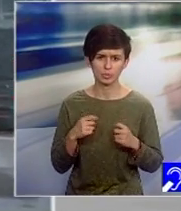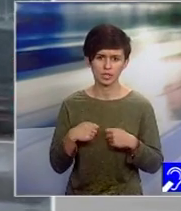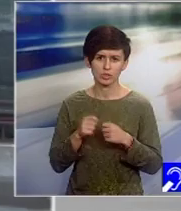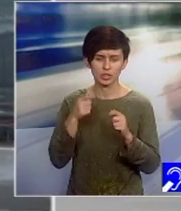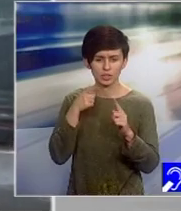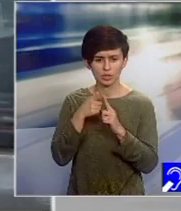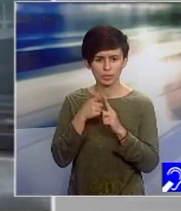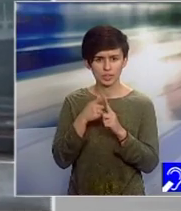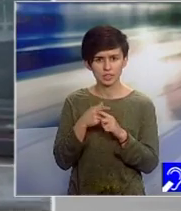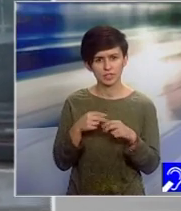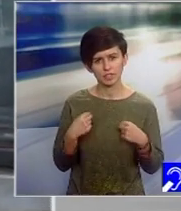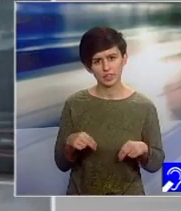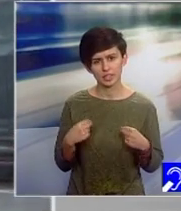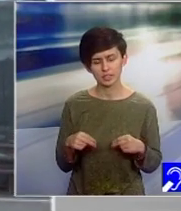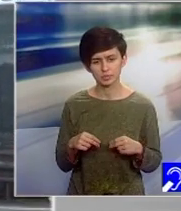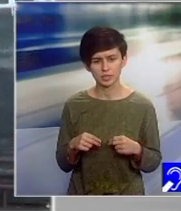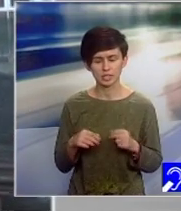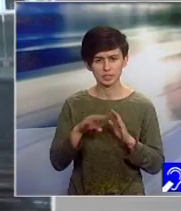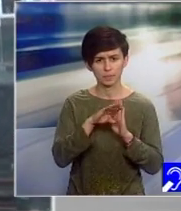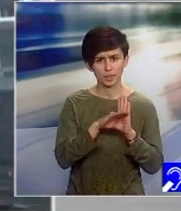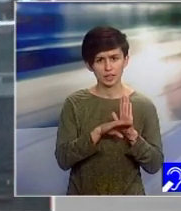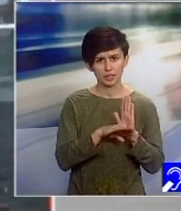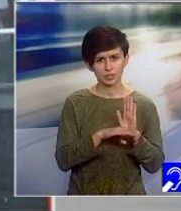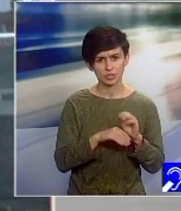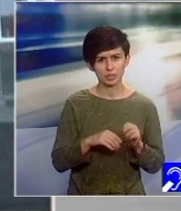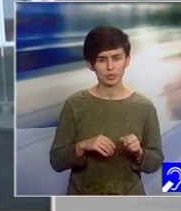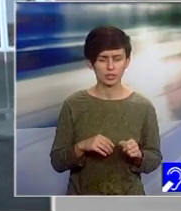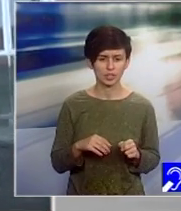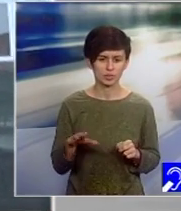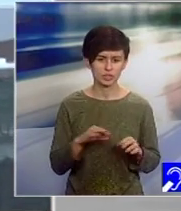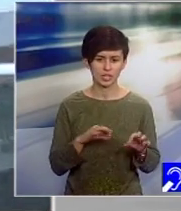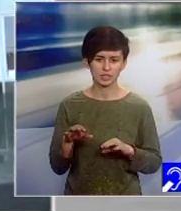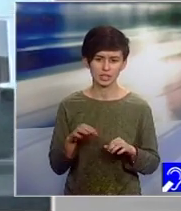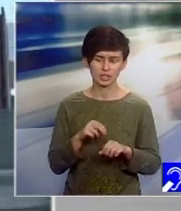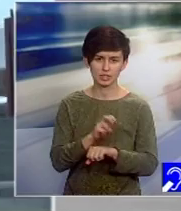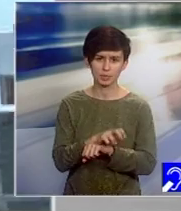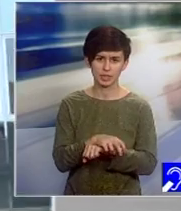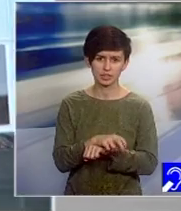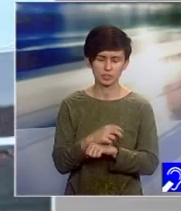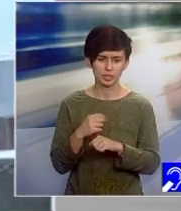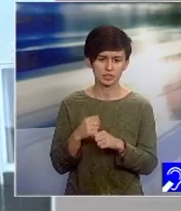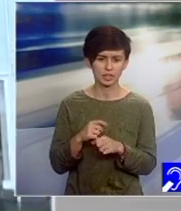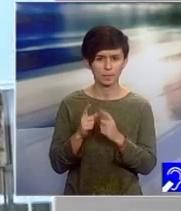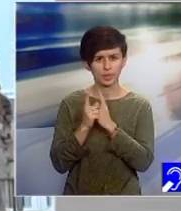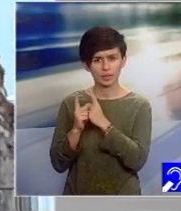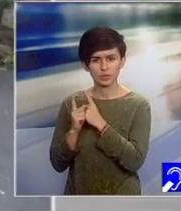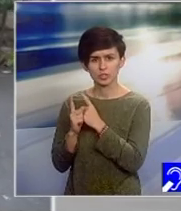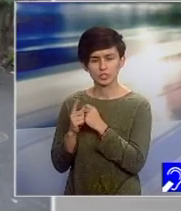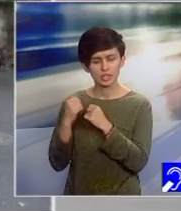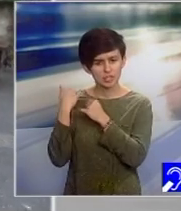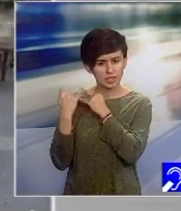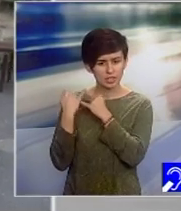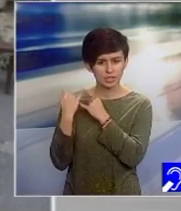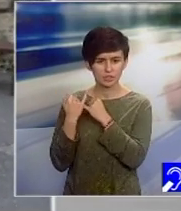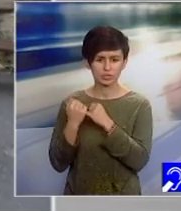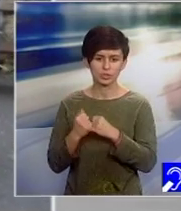explicat frumos în program extracurricular, să spunem așa. Ați ales să participați la orele de istorie altfel, lângă acele obiective,